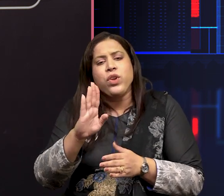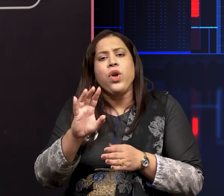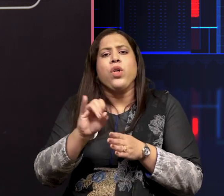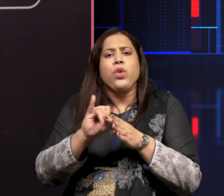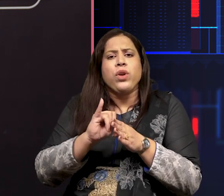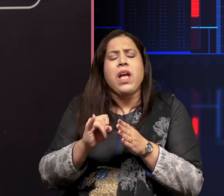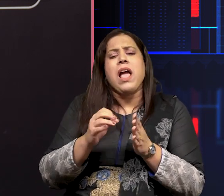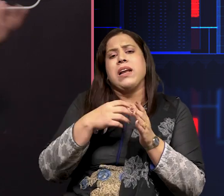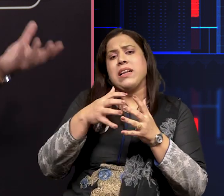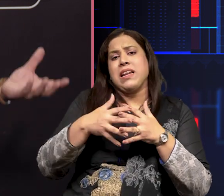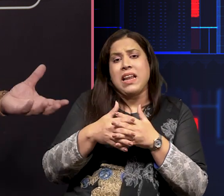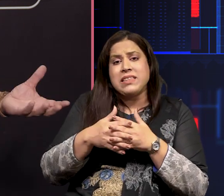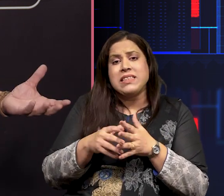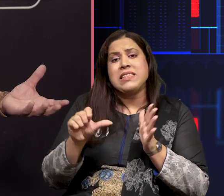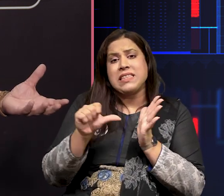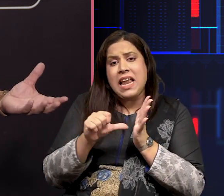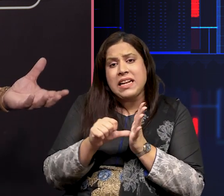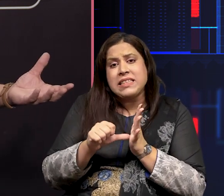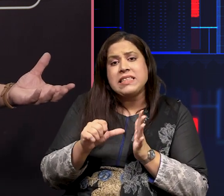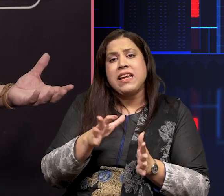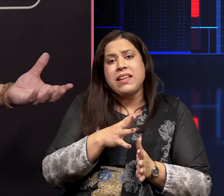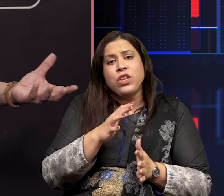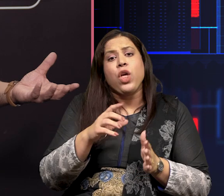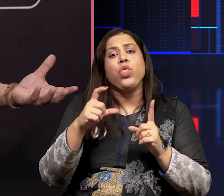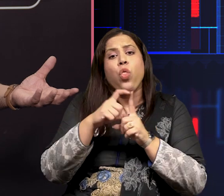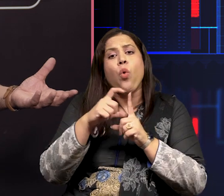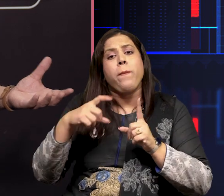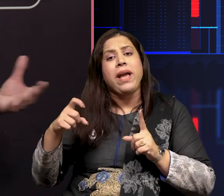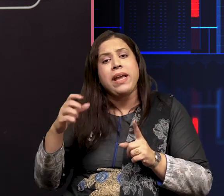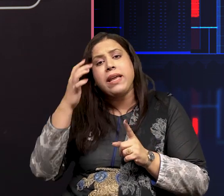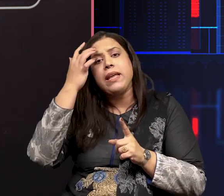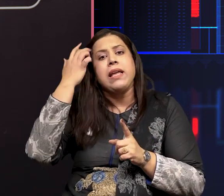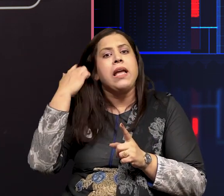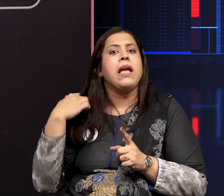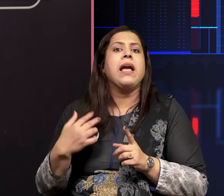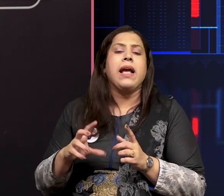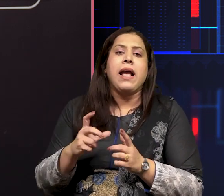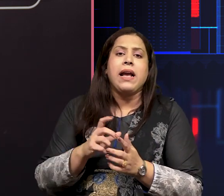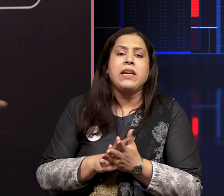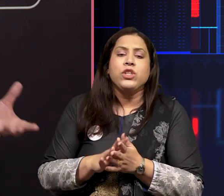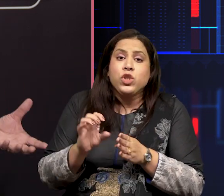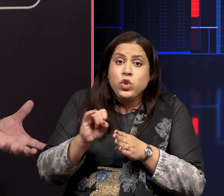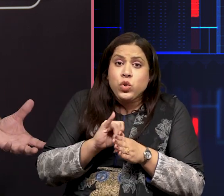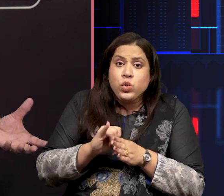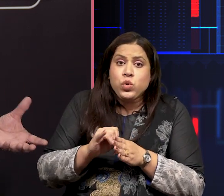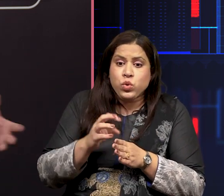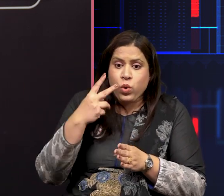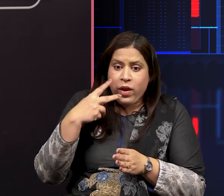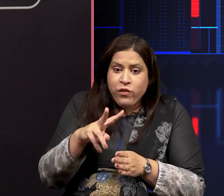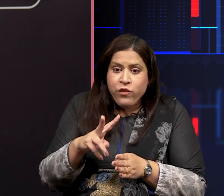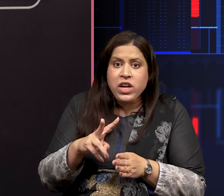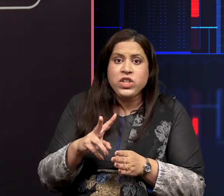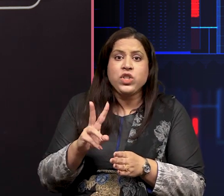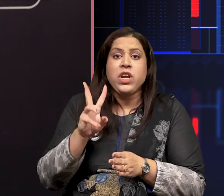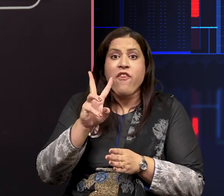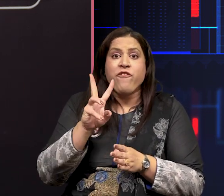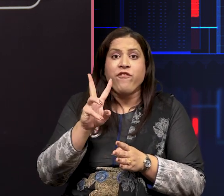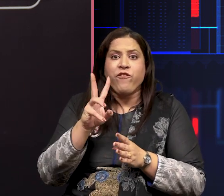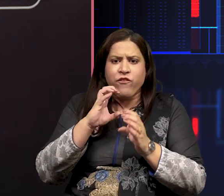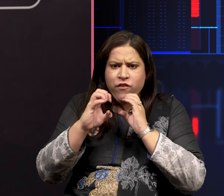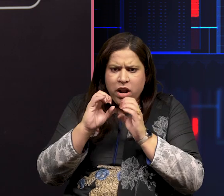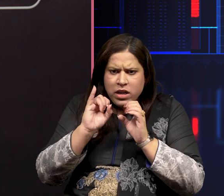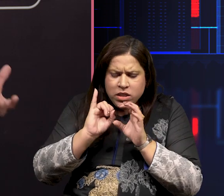टू क्लिक अ बटन एंड आई यूज टू travel to New York, I used to travel to London, I used to travel to Delhi, I used to travel to